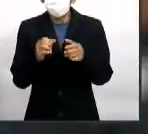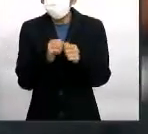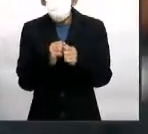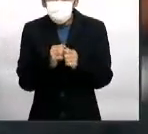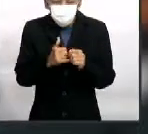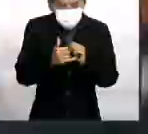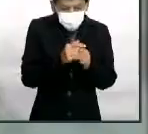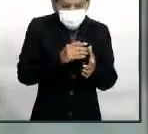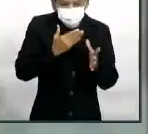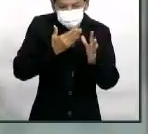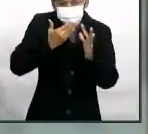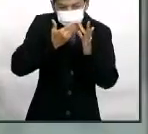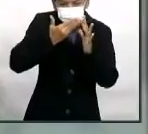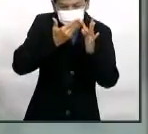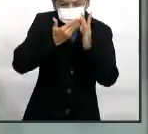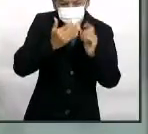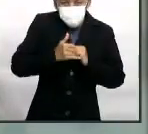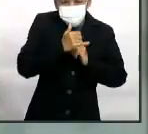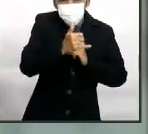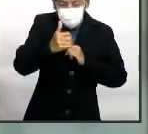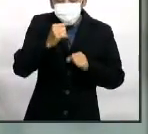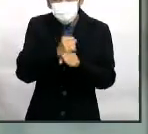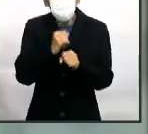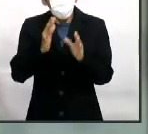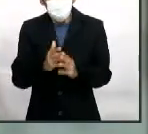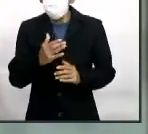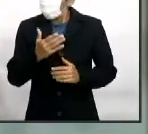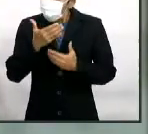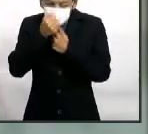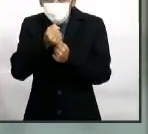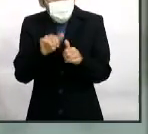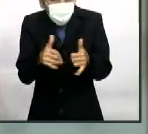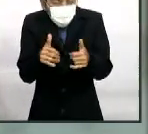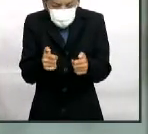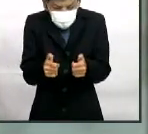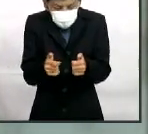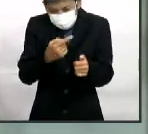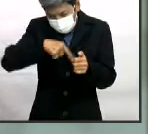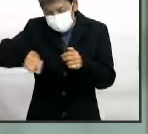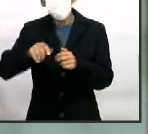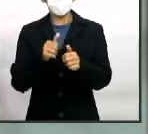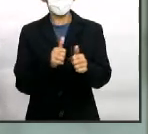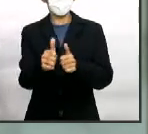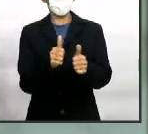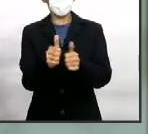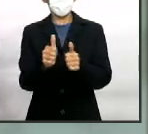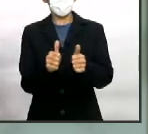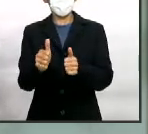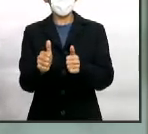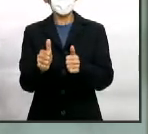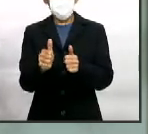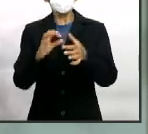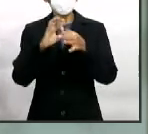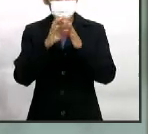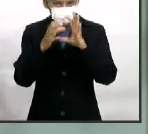ลุยด่านเกมต่างๆอะไรอย่างเงี้ยที่คนส่วนใหญ่นิยมเล่นกันแล้วก็นำมาจัดการแข่งขัน